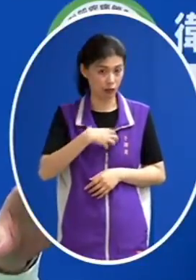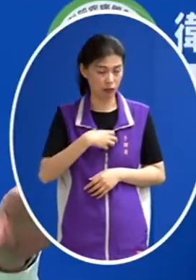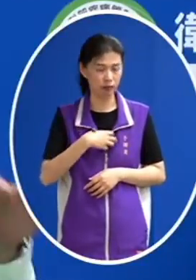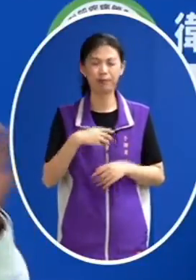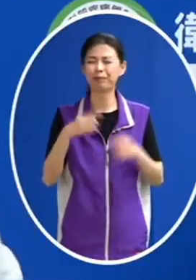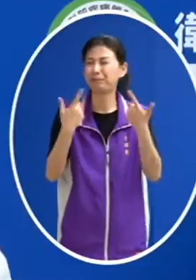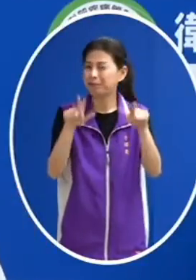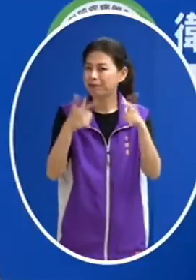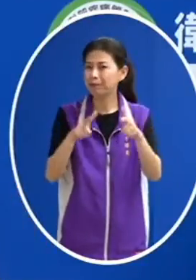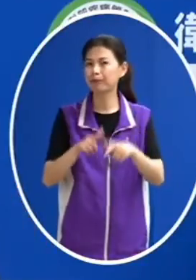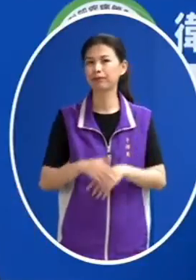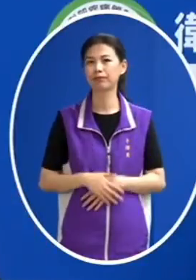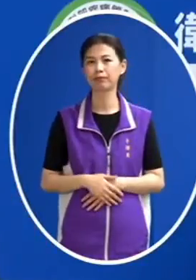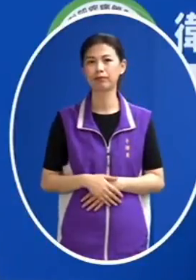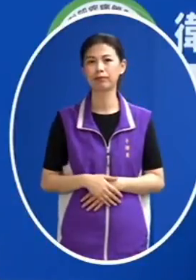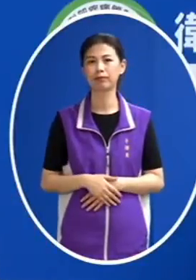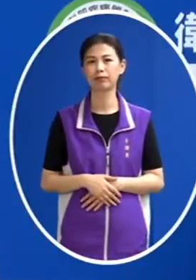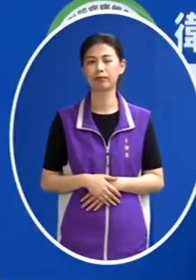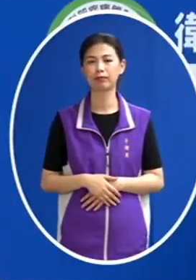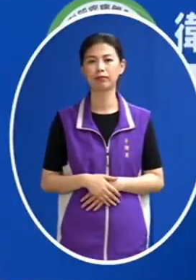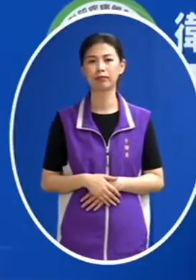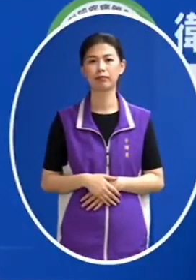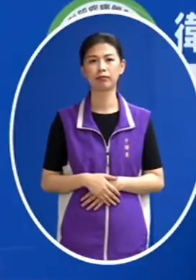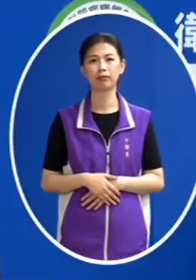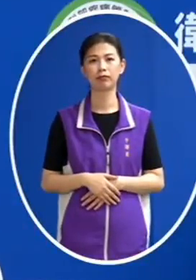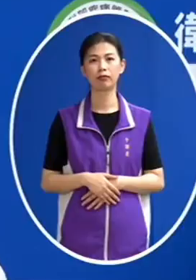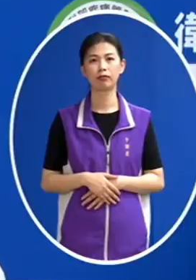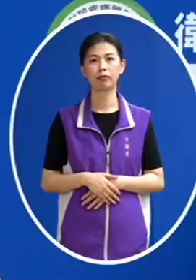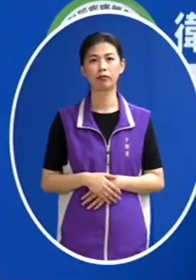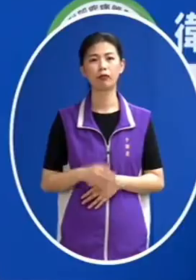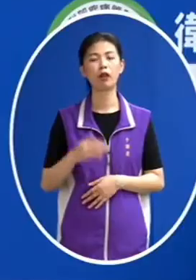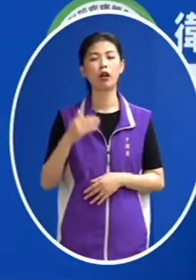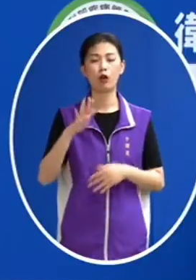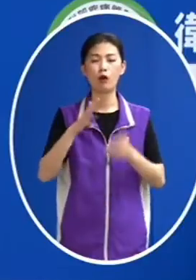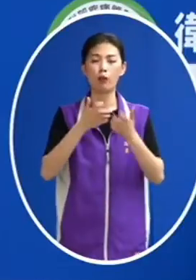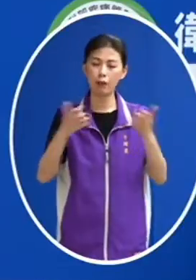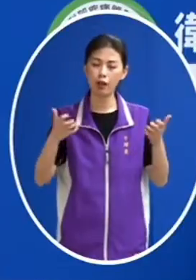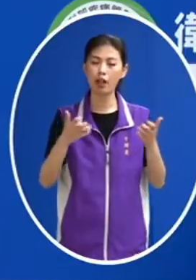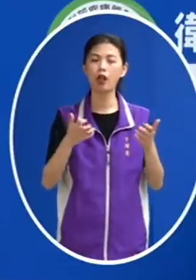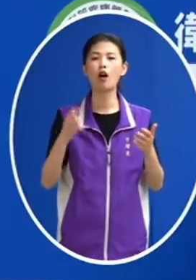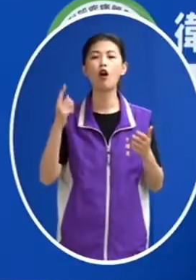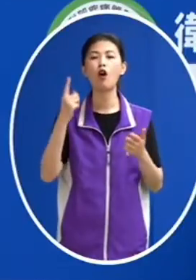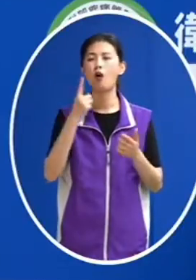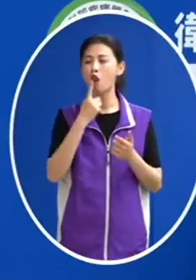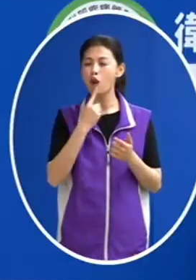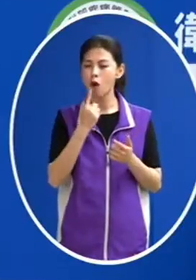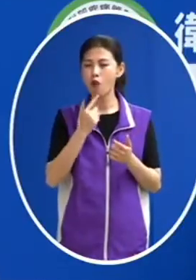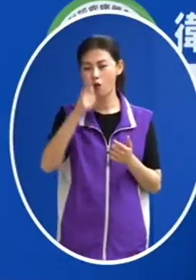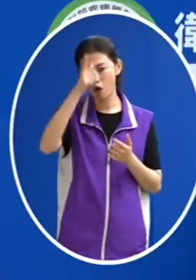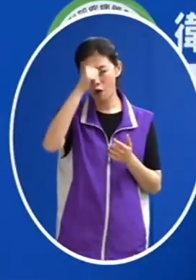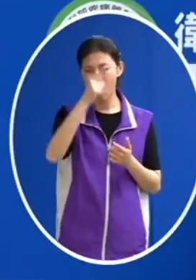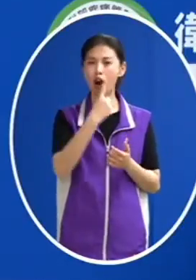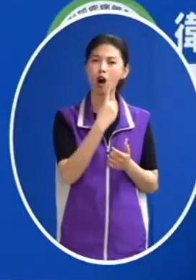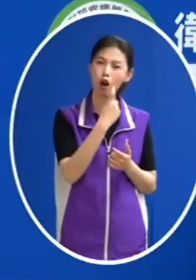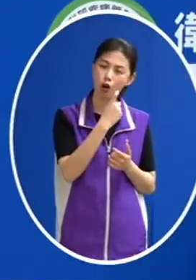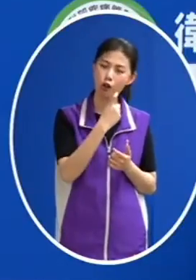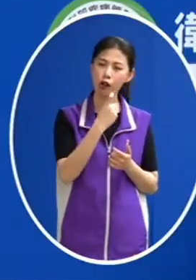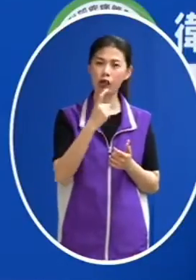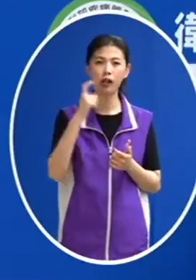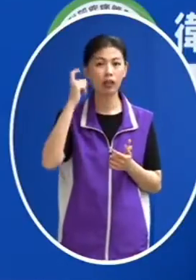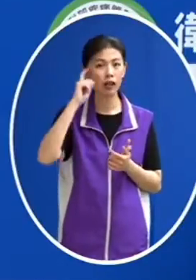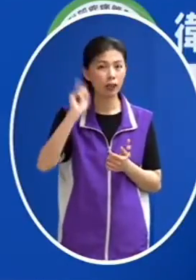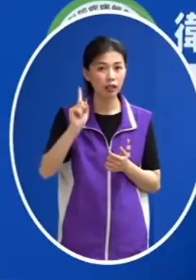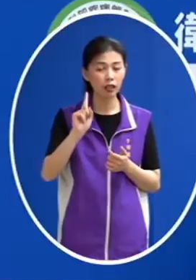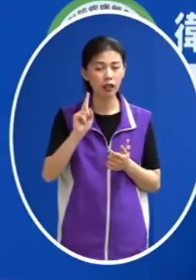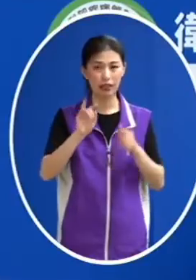域。然后把它再做进一步的，有这所谓的绿黄灯，是跟大家提醒说这个时候